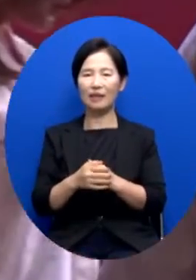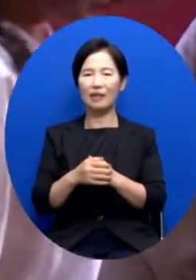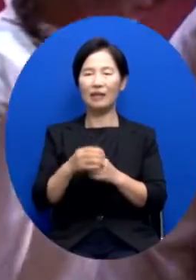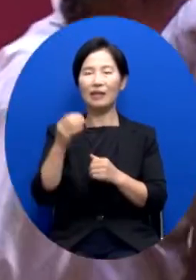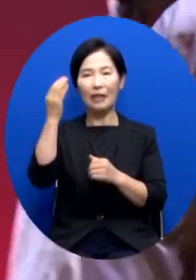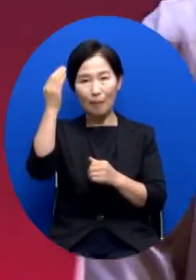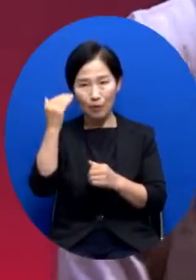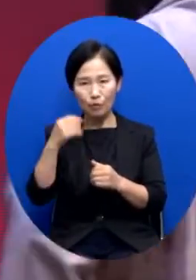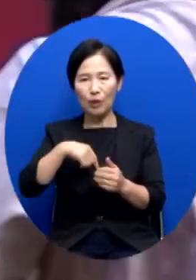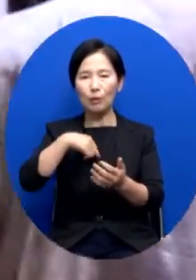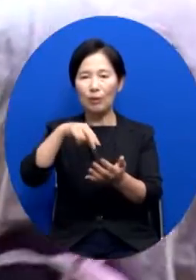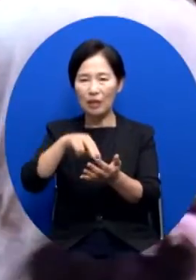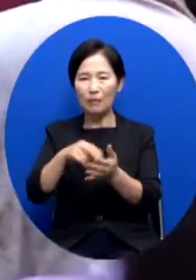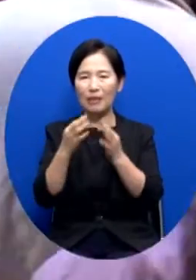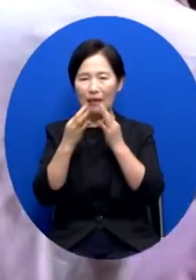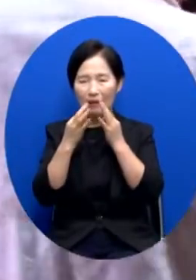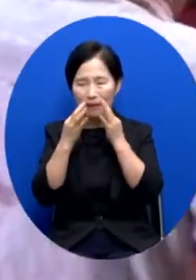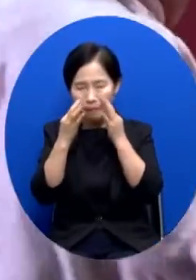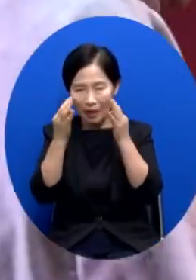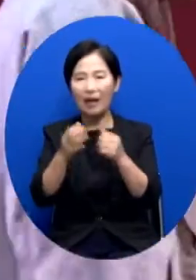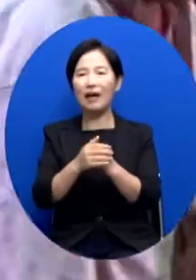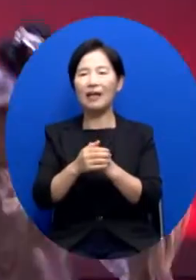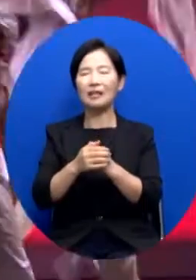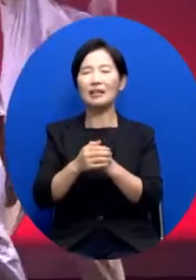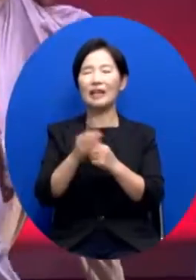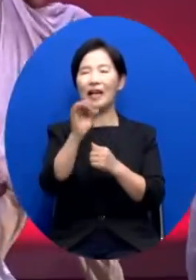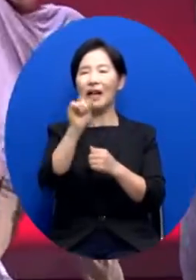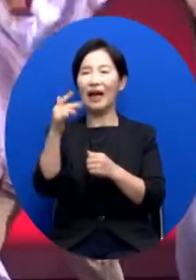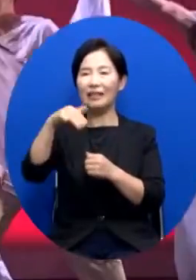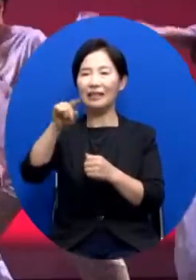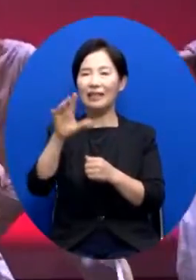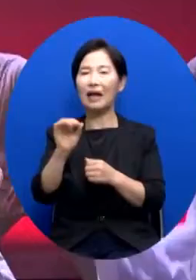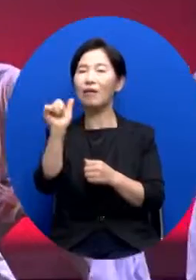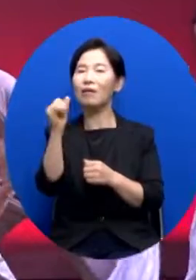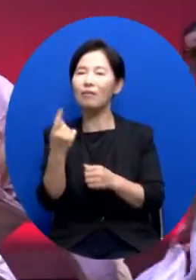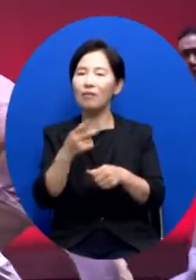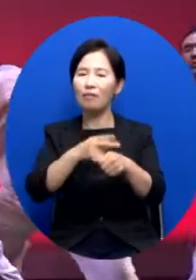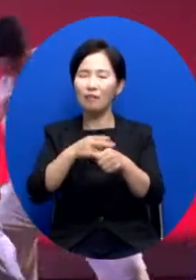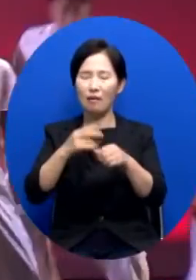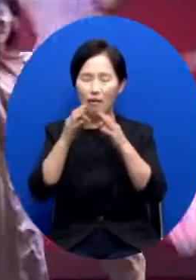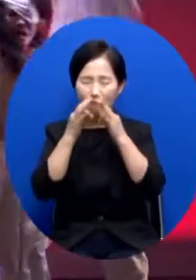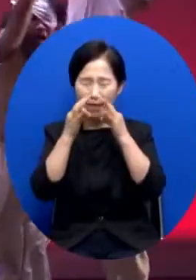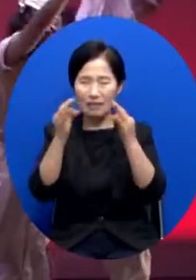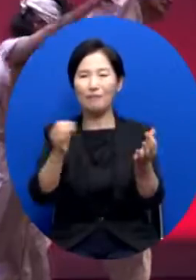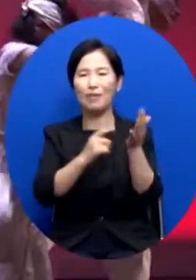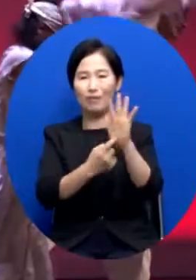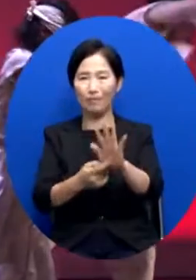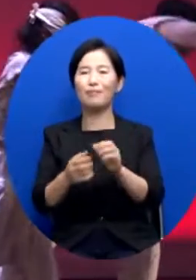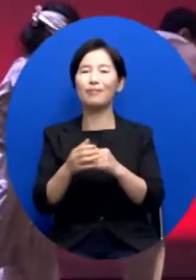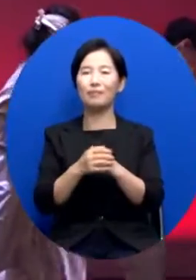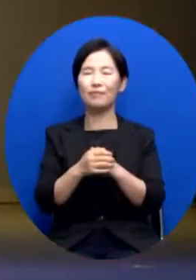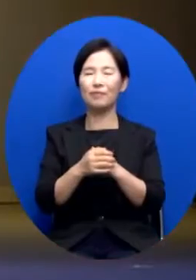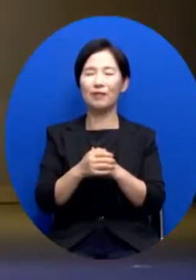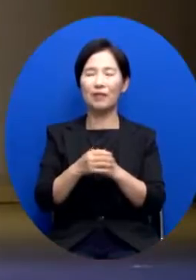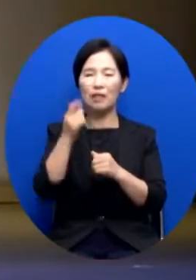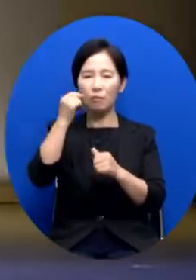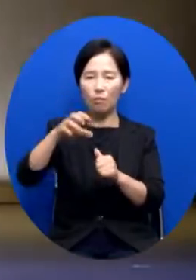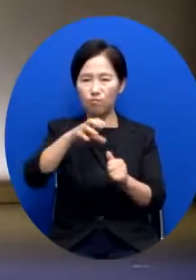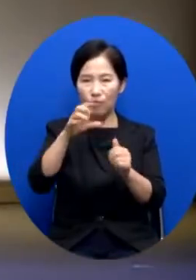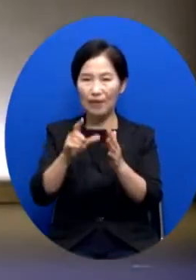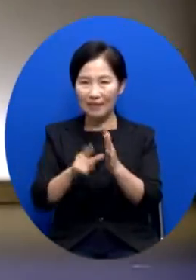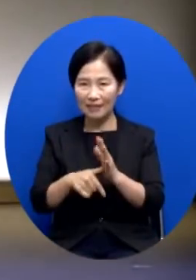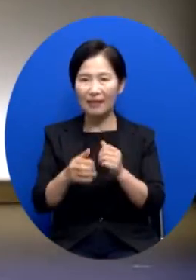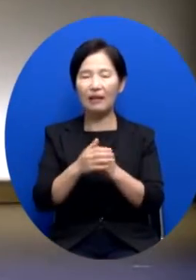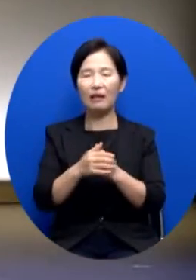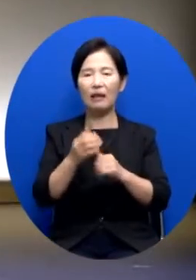대한민국의 독립을 갈망하는 안창호 선생의 외침이 미국 땅에 울려 퍼졌습니다. 일제강점기